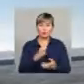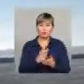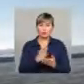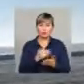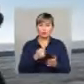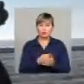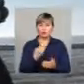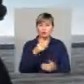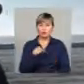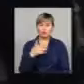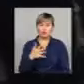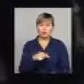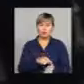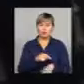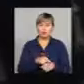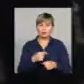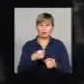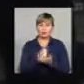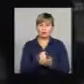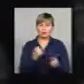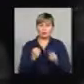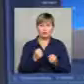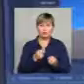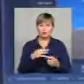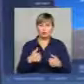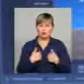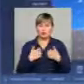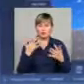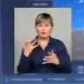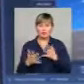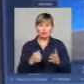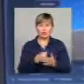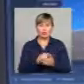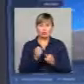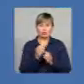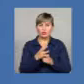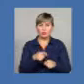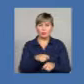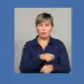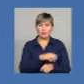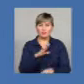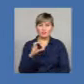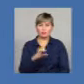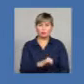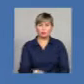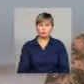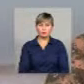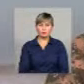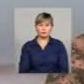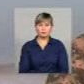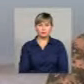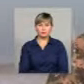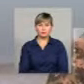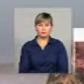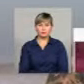до 2,5 часов. Устойчиво ведет себя при усилении ветра до 14 метров в секунду. Он